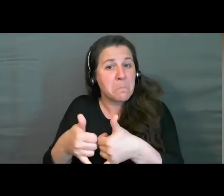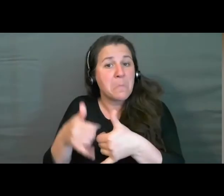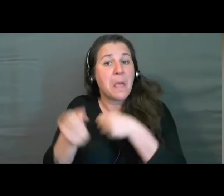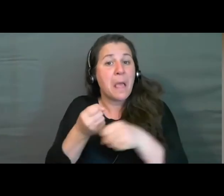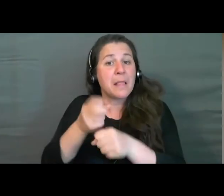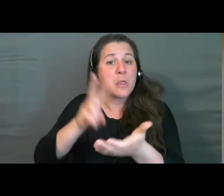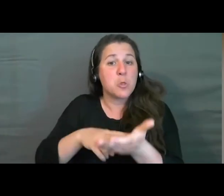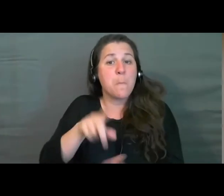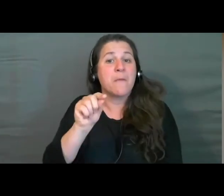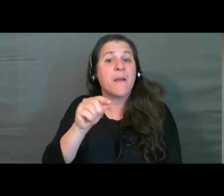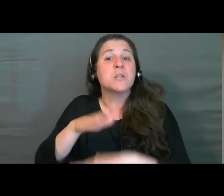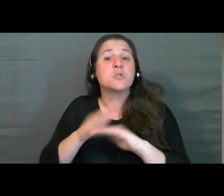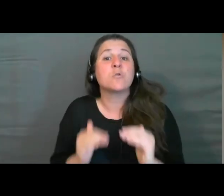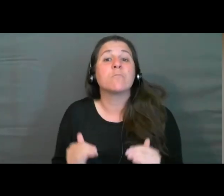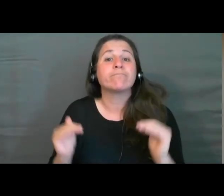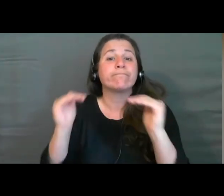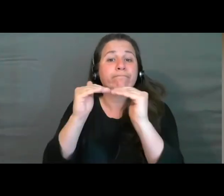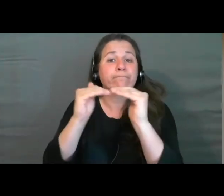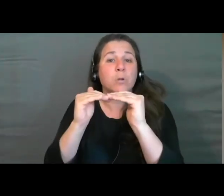part entière de l'EPHQ.